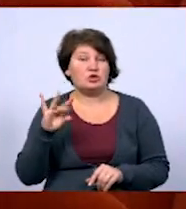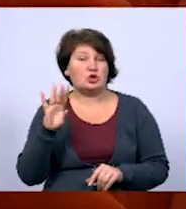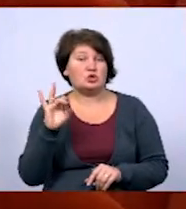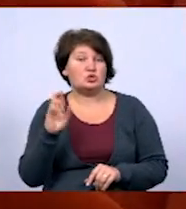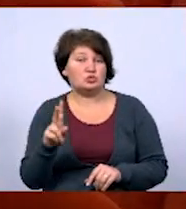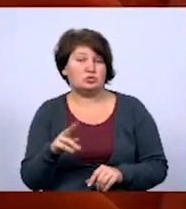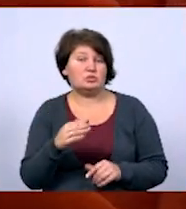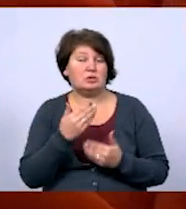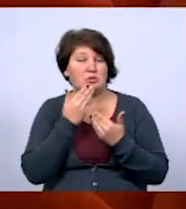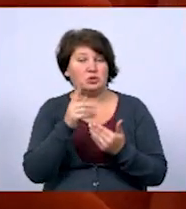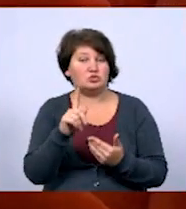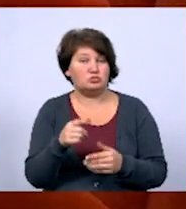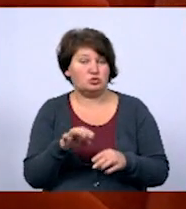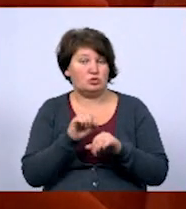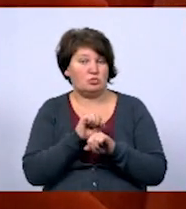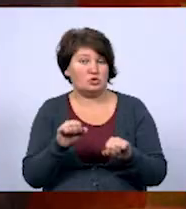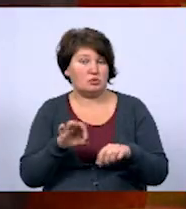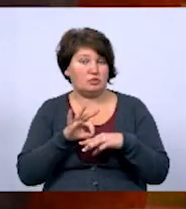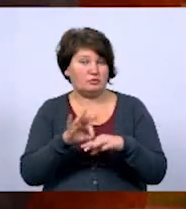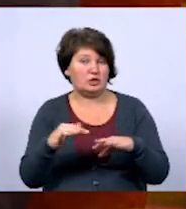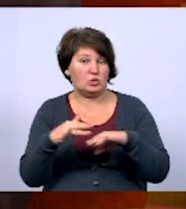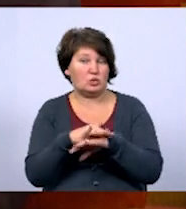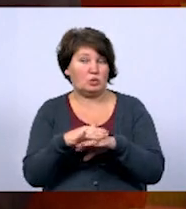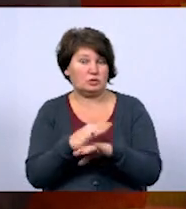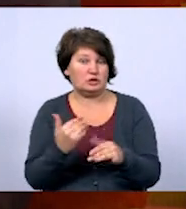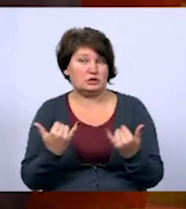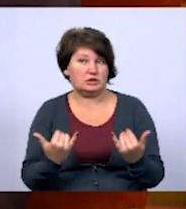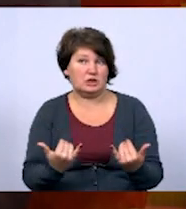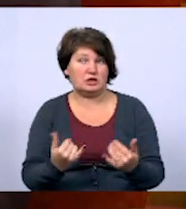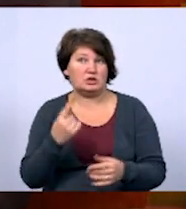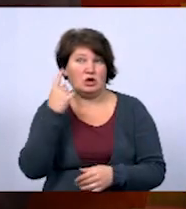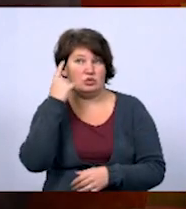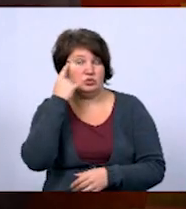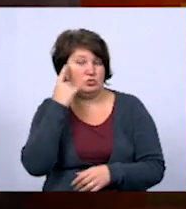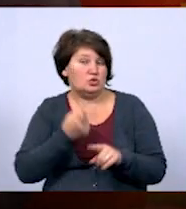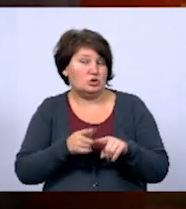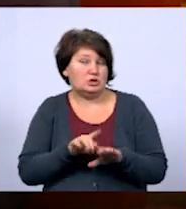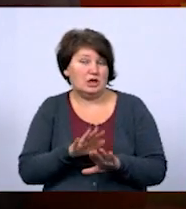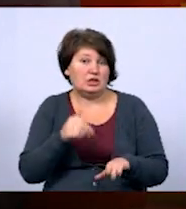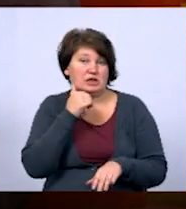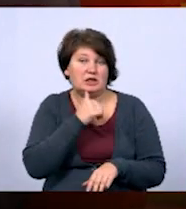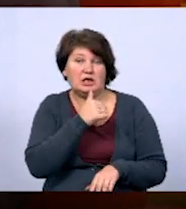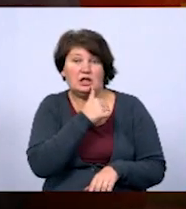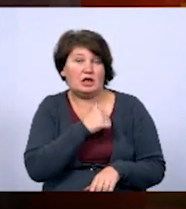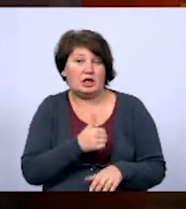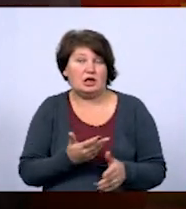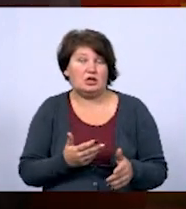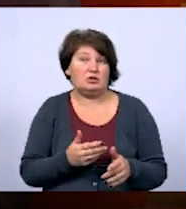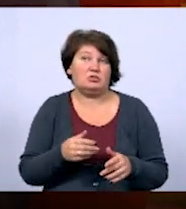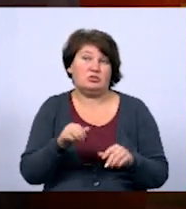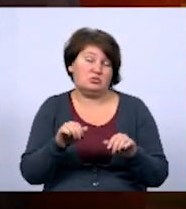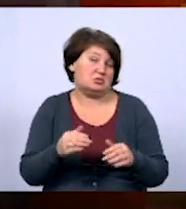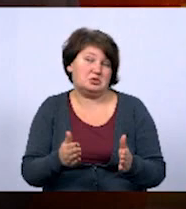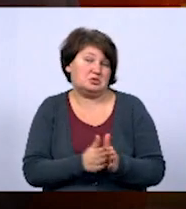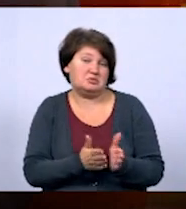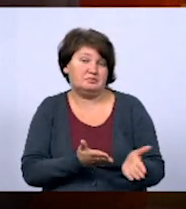чому розрахунки не можна провести зараз. Я думаю, що водоканал – це не є якась секретна служба, щоб, в принципі, підрахувати нову формулу